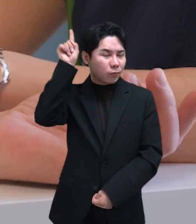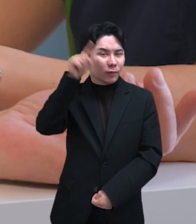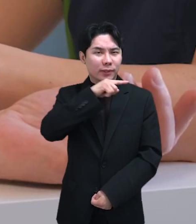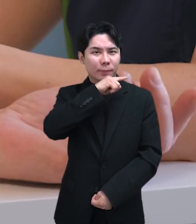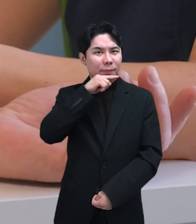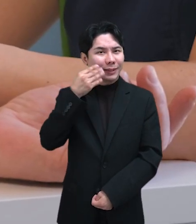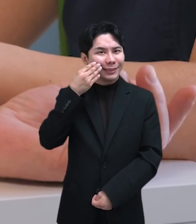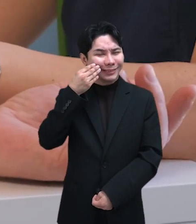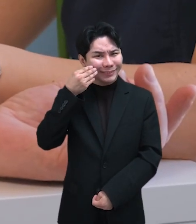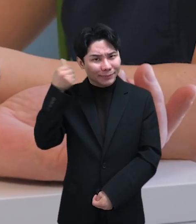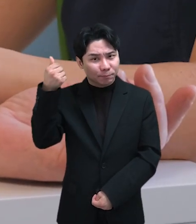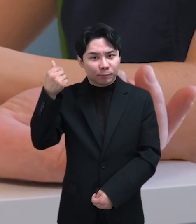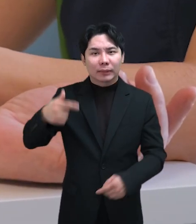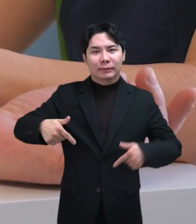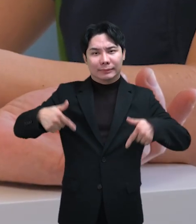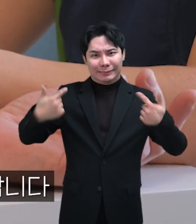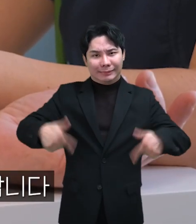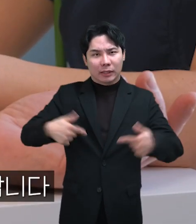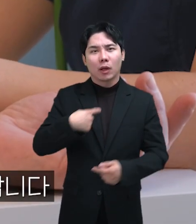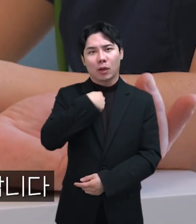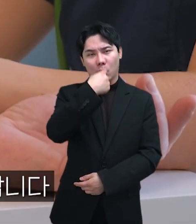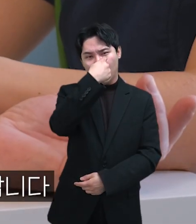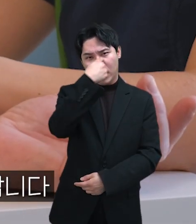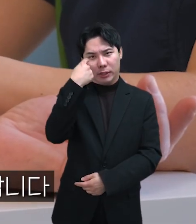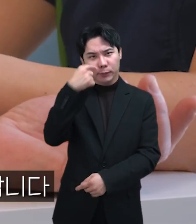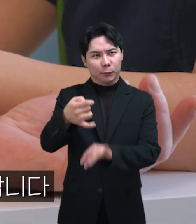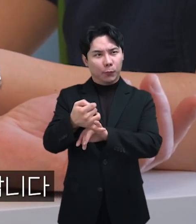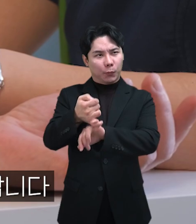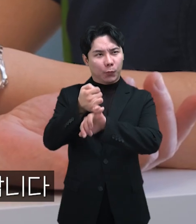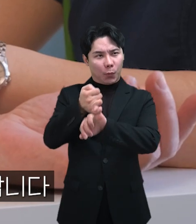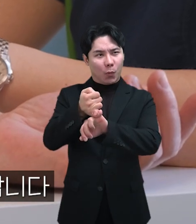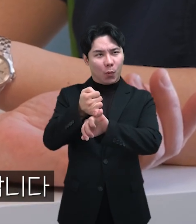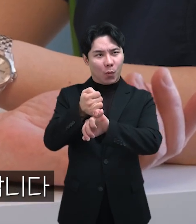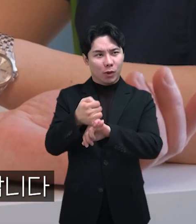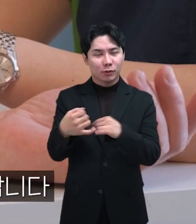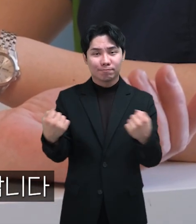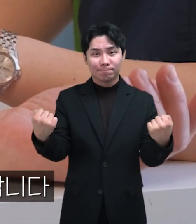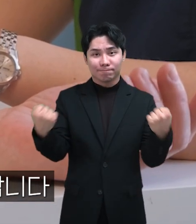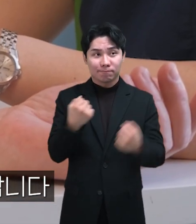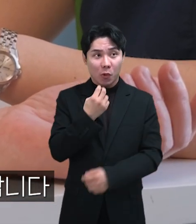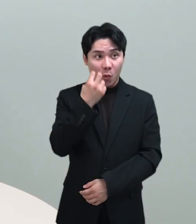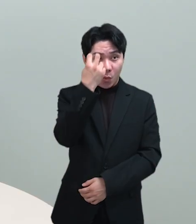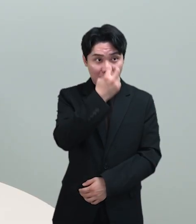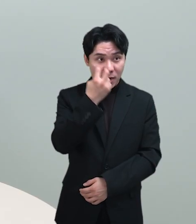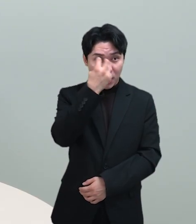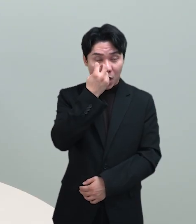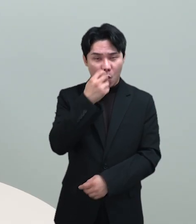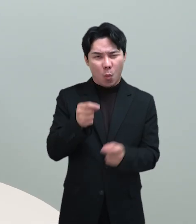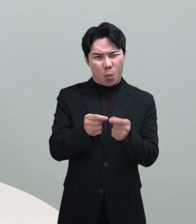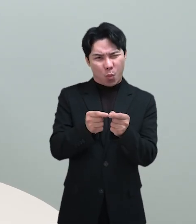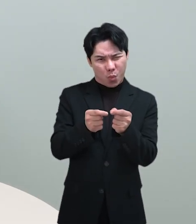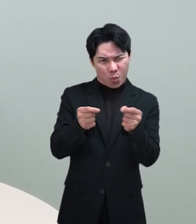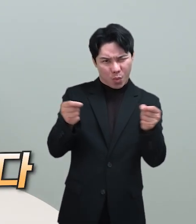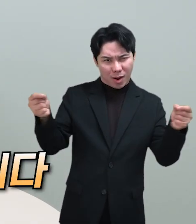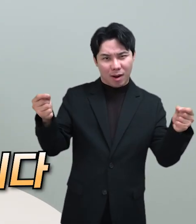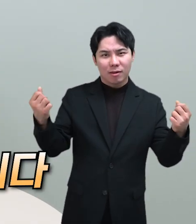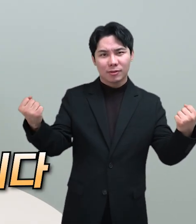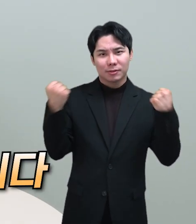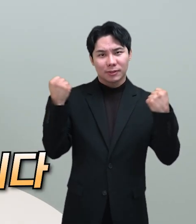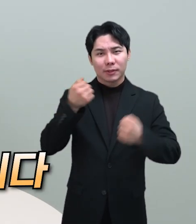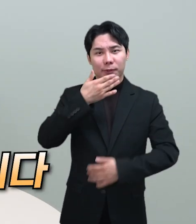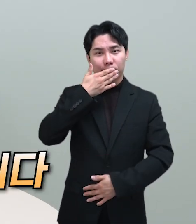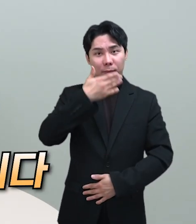끊고 혈압과 콜레스테롤 수치를 조절하는 그런 건강을 돌보는 일을 하는 것이 매우 중요합니다. 잘만 관리하면 신장병이